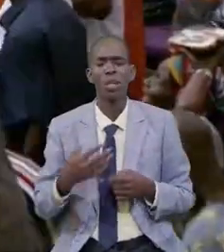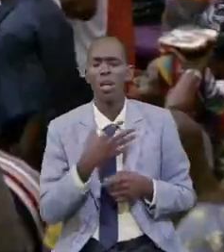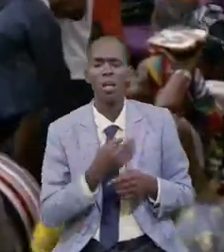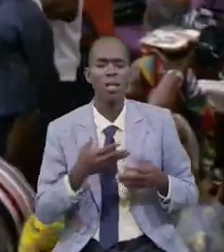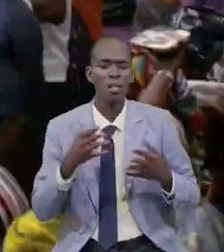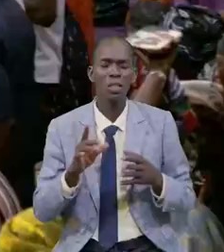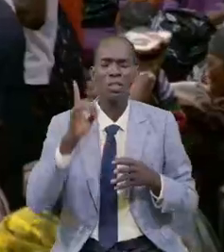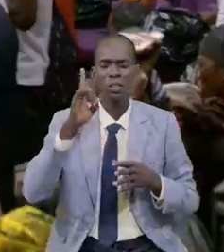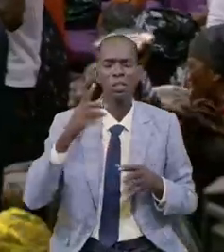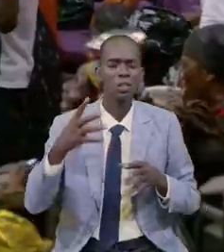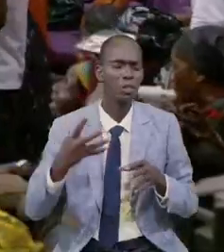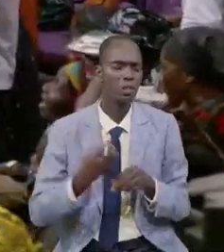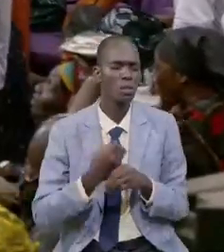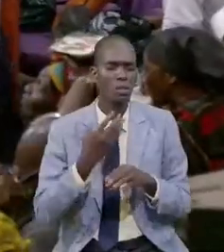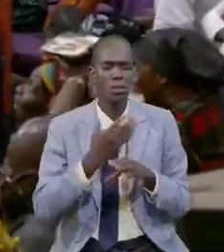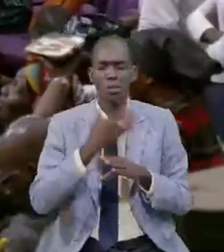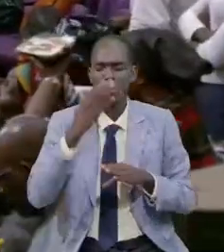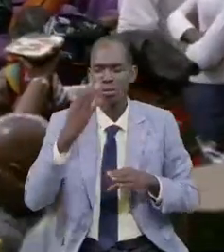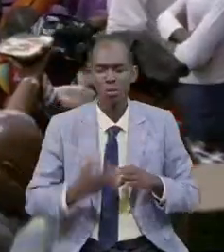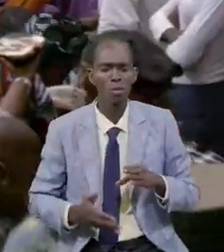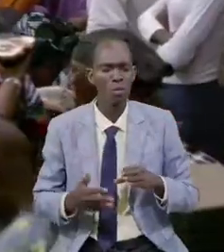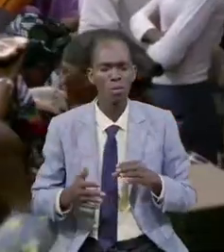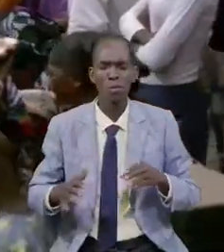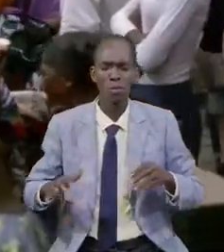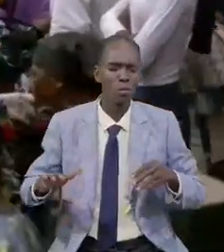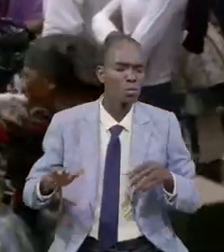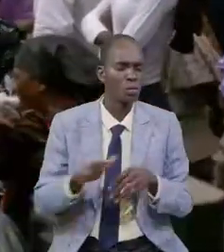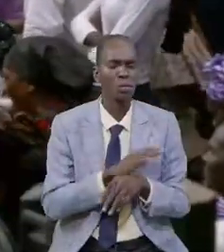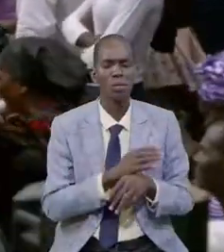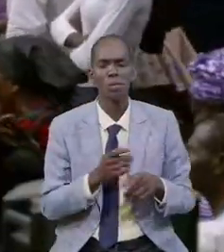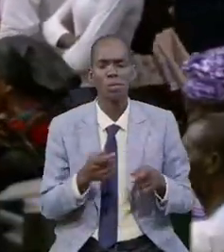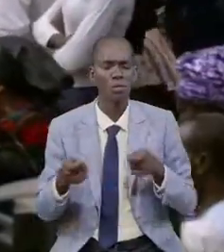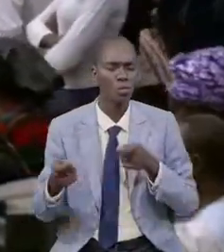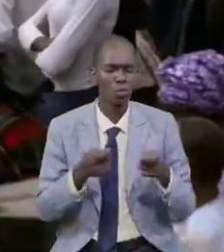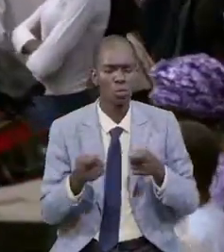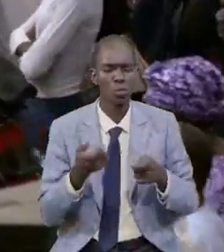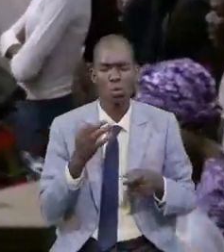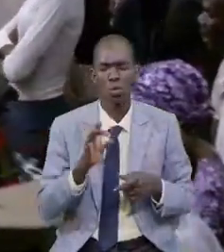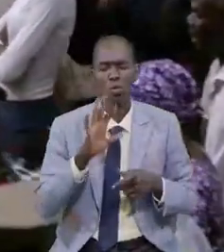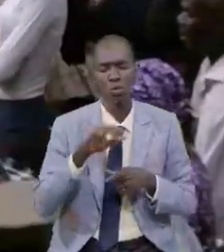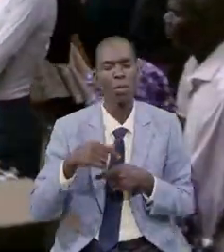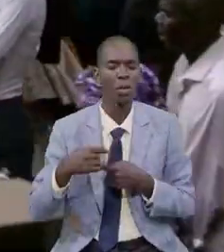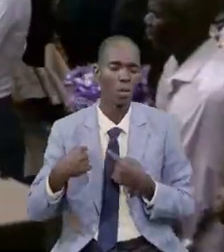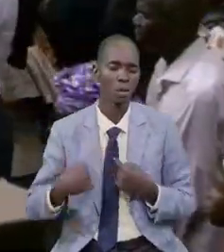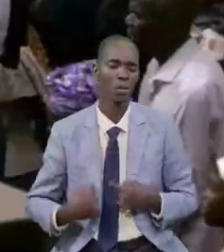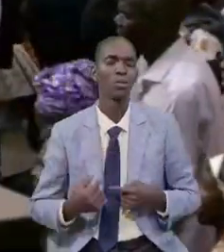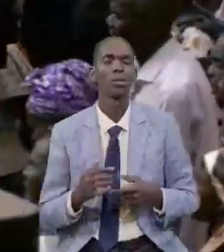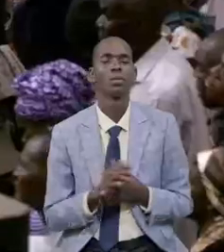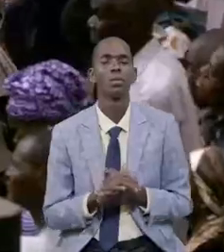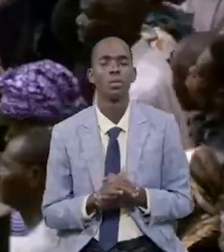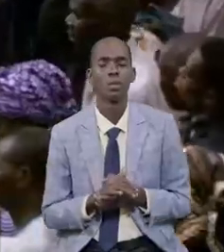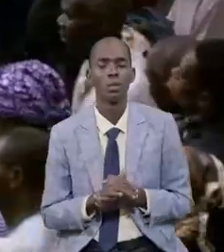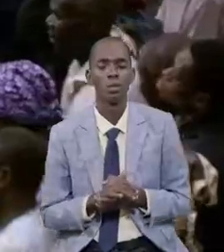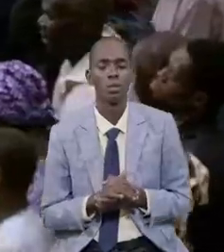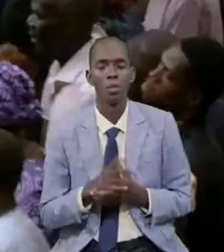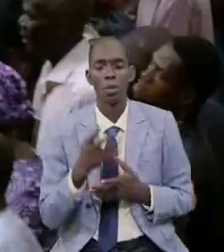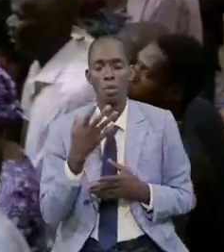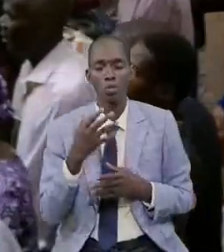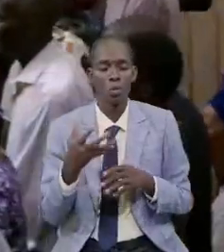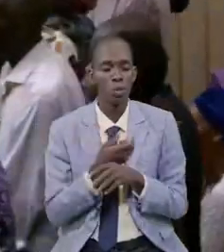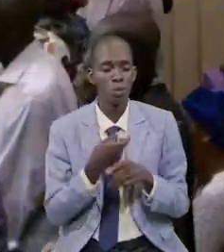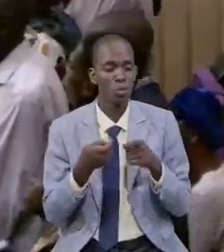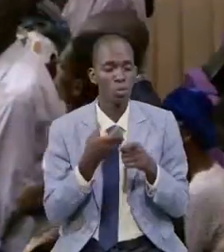que Christ ait le contrôle absolu de votre cœur, de